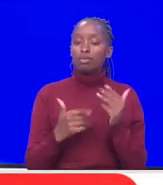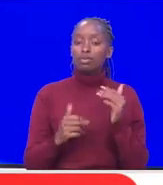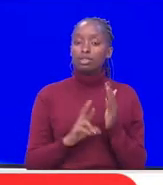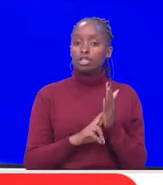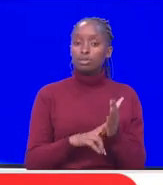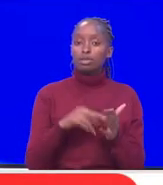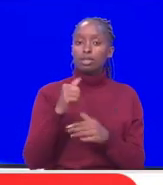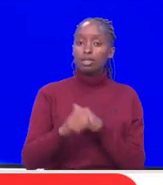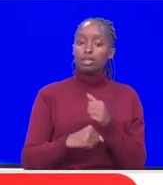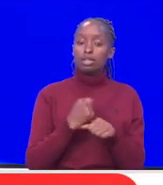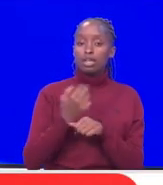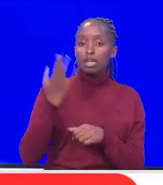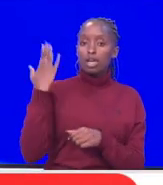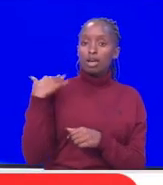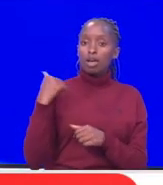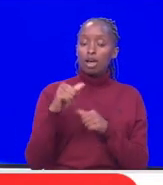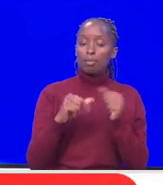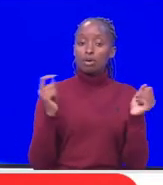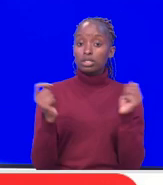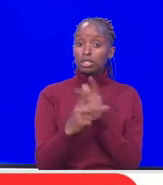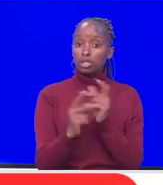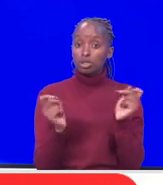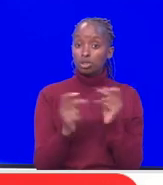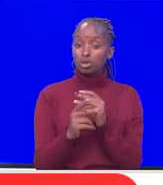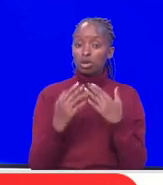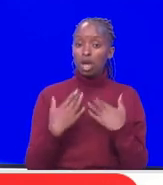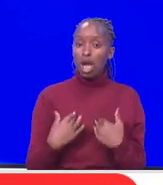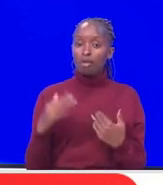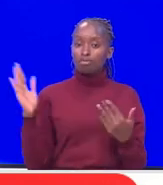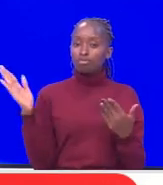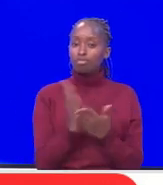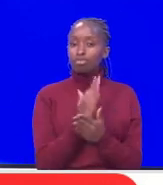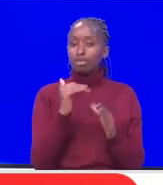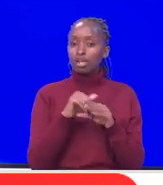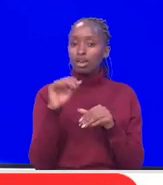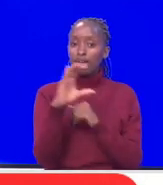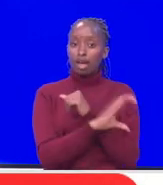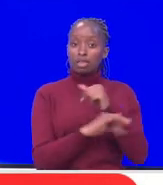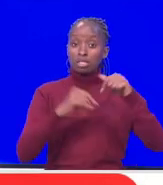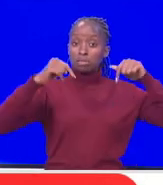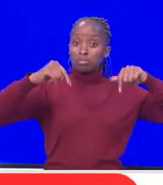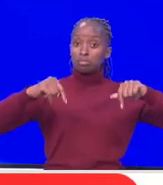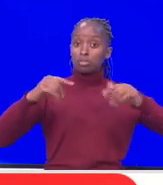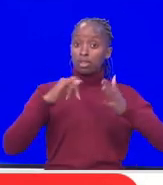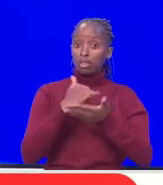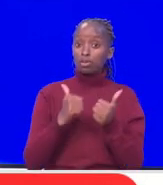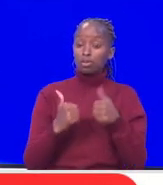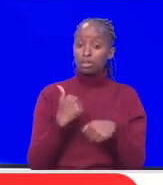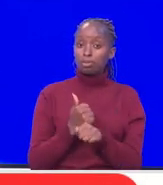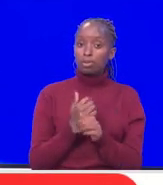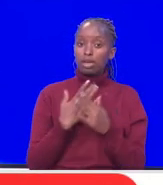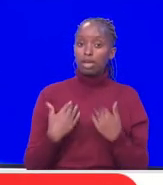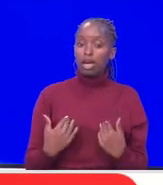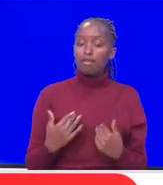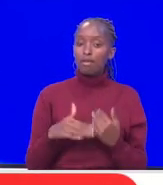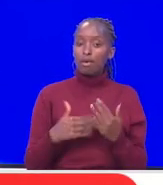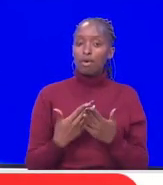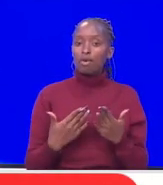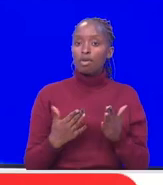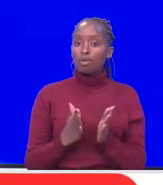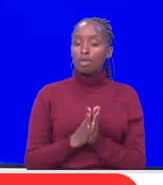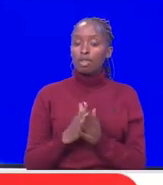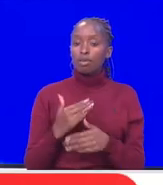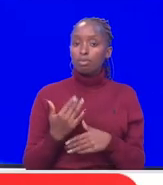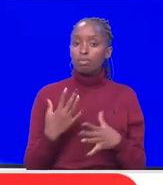jana la kutaka mtandao wa TikTok kupigwa marufuku nchini. Ombi ambalo lilizua mjadala miongoni mwa wazalishaji wa